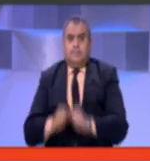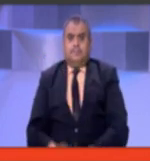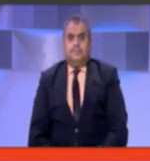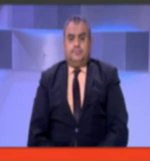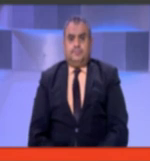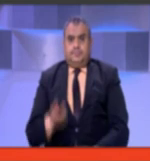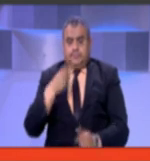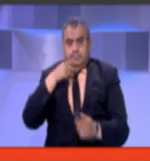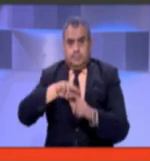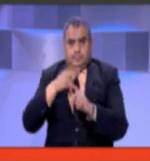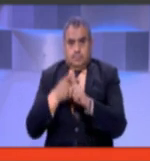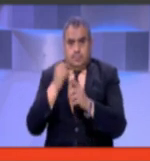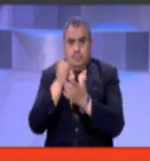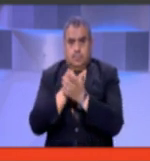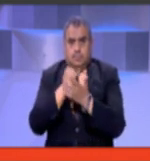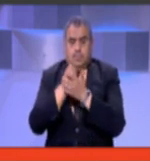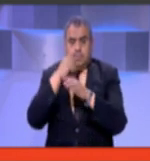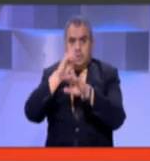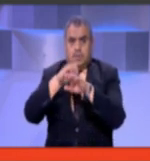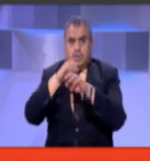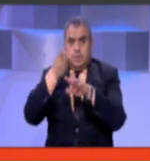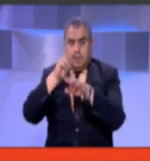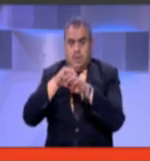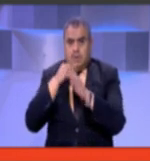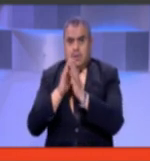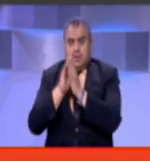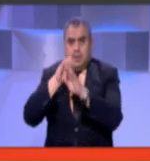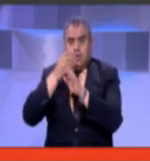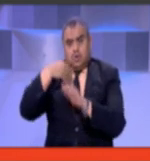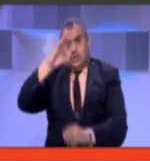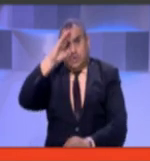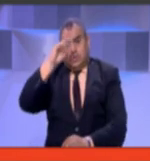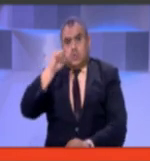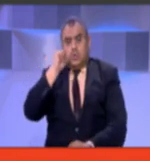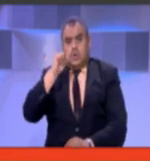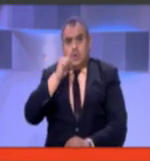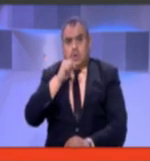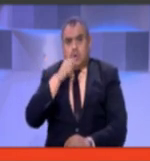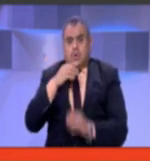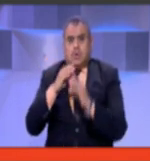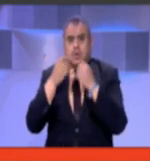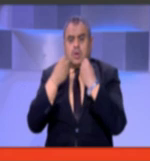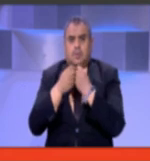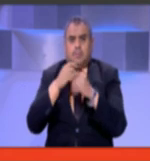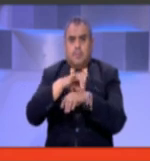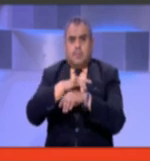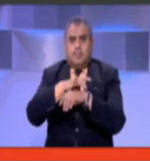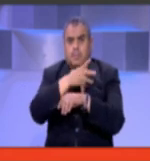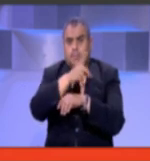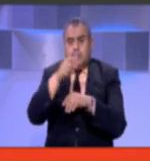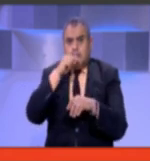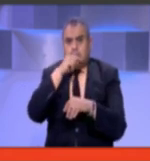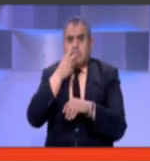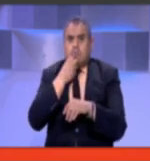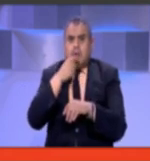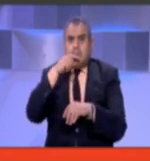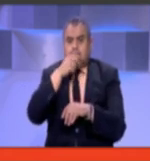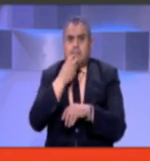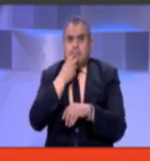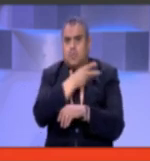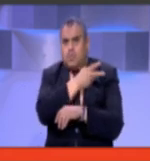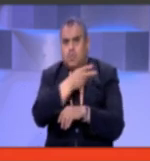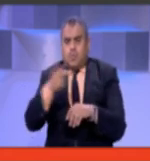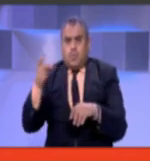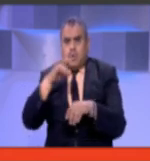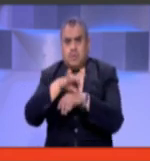وانا برضو احب بعد اذن حضرتك طبعا اشكر طاقم التمريض، اذا كانوا سيدات